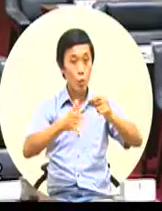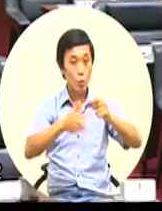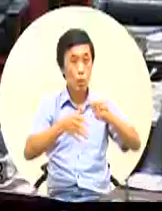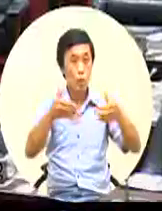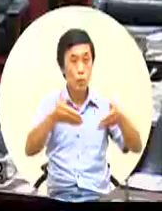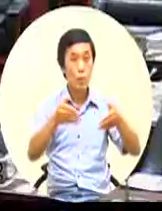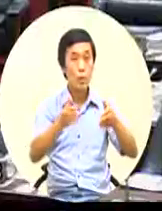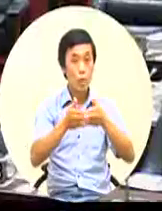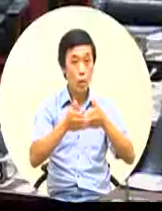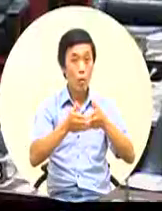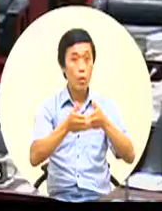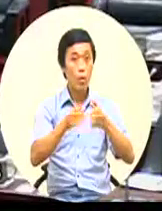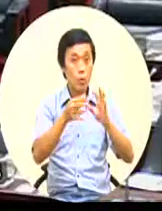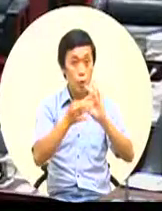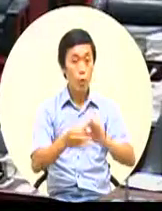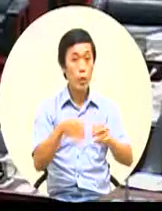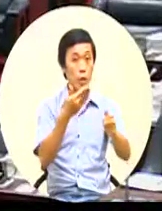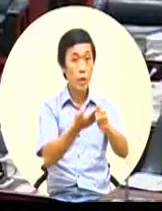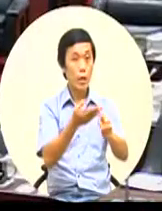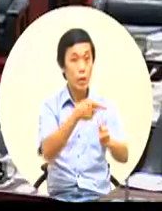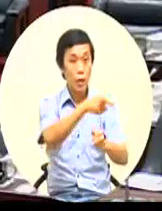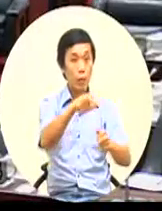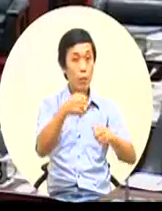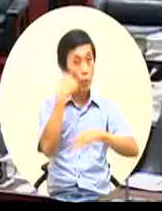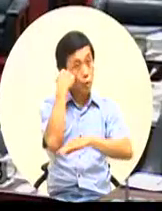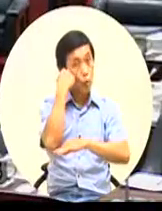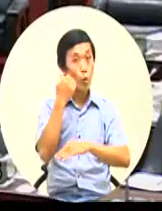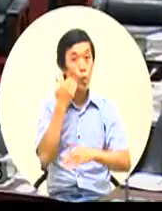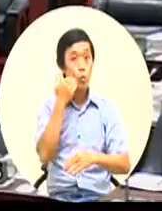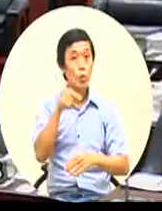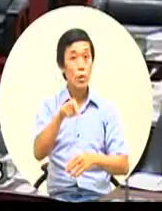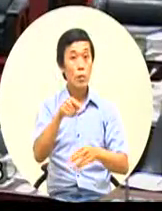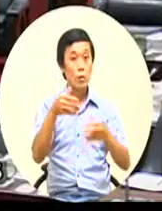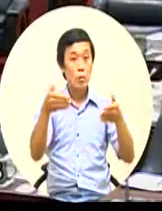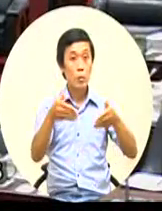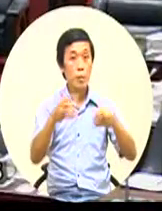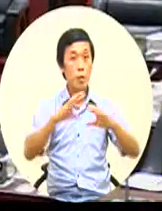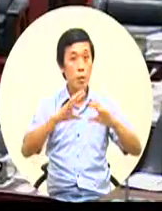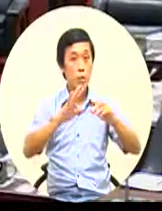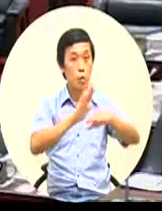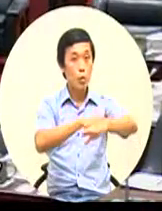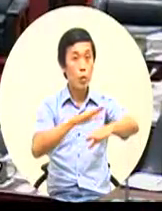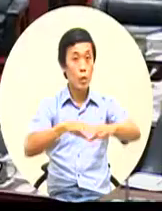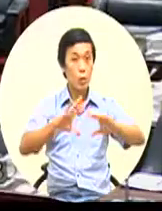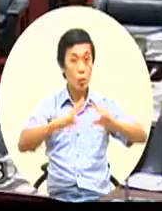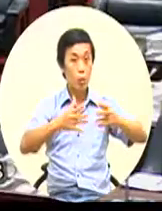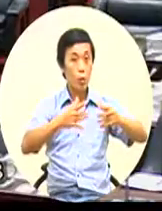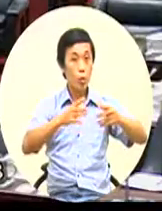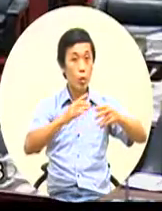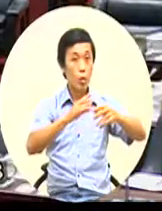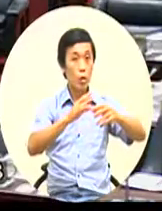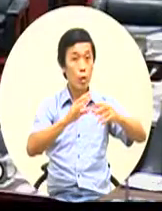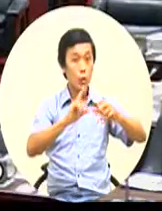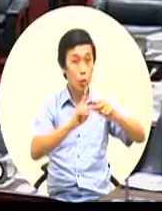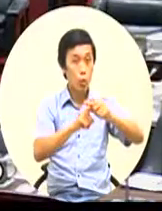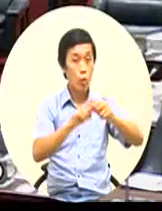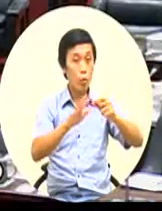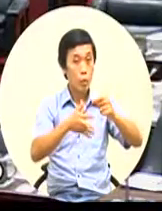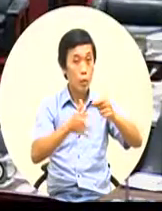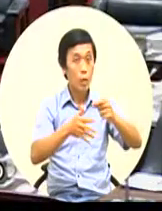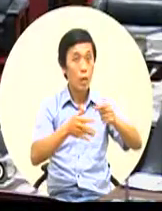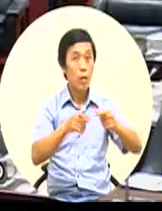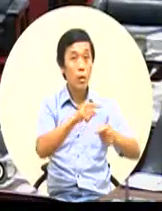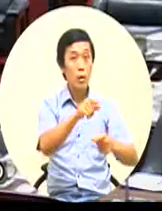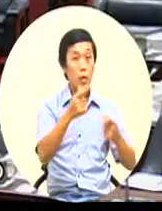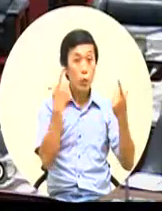住。但是现在民国51年要盖左营国中的时候，就变成他们变成不是原住户，而是占用